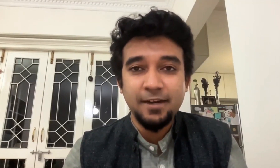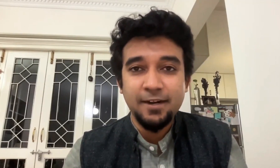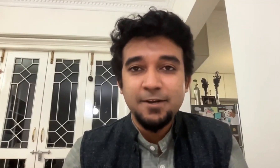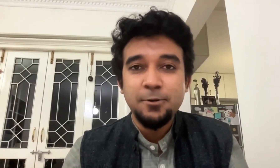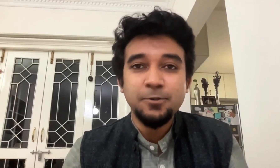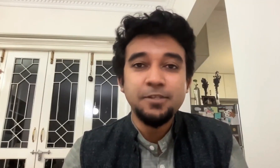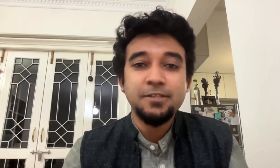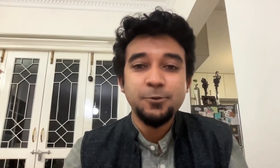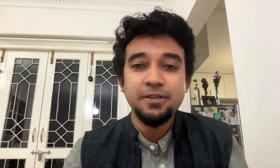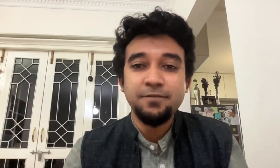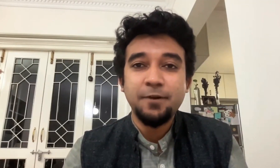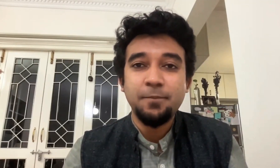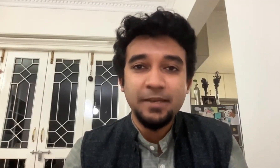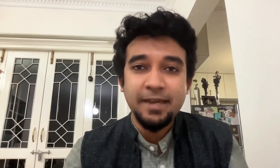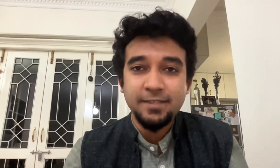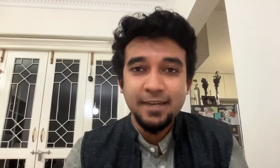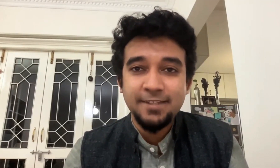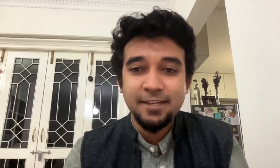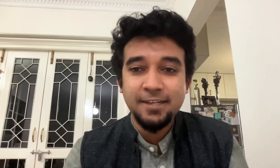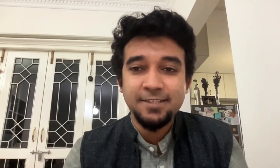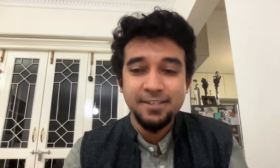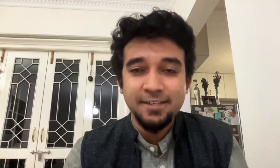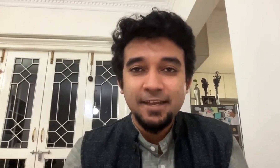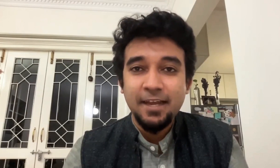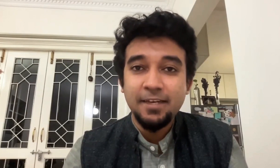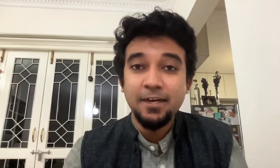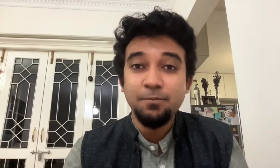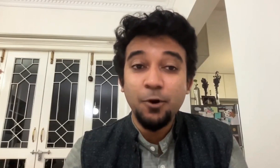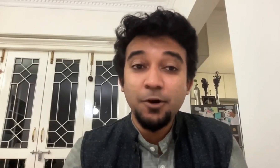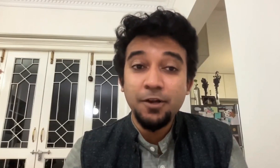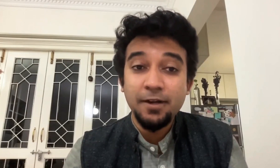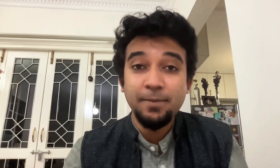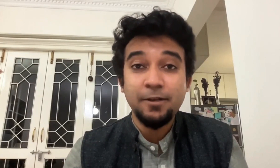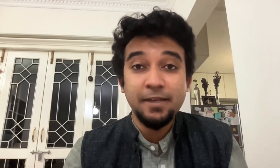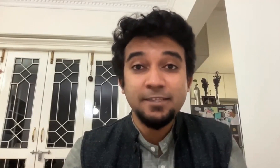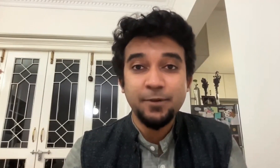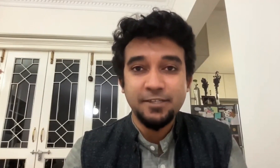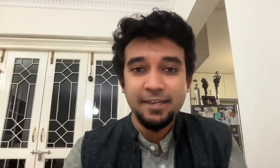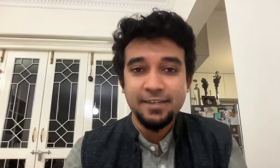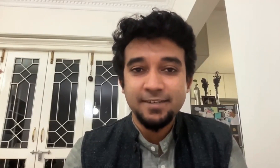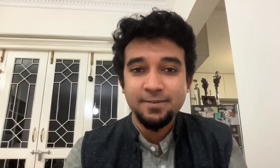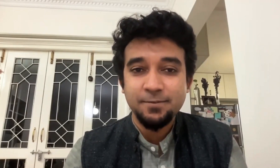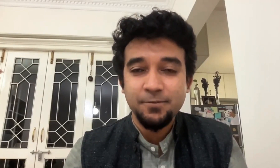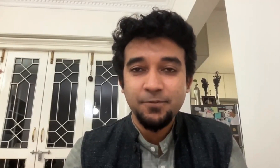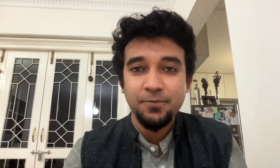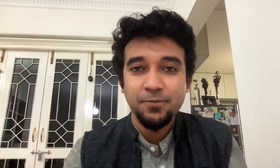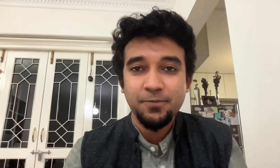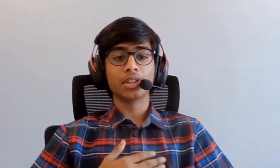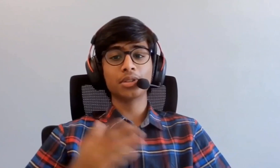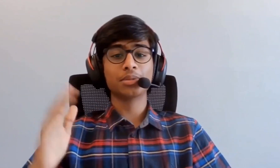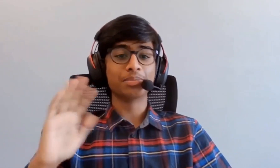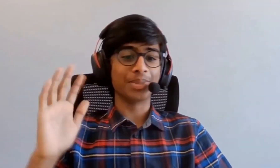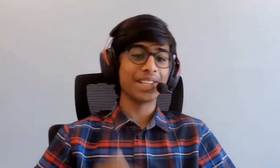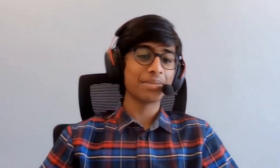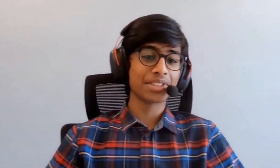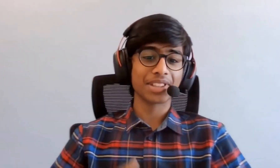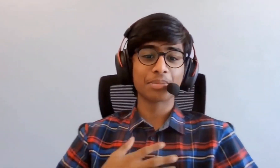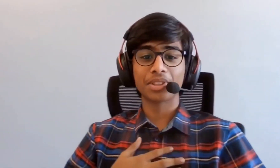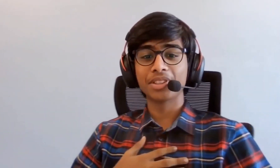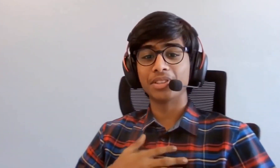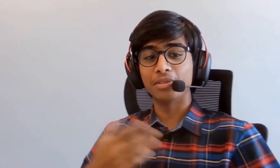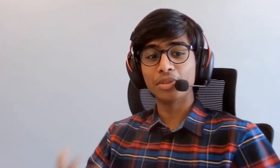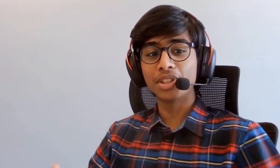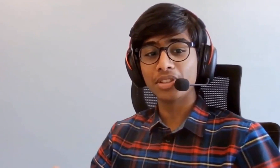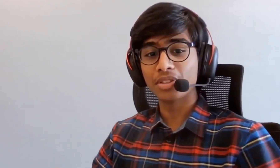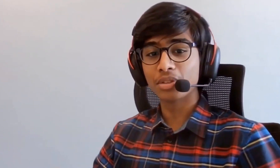from Naga, who's a student from Penang Science Cluster, and learn more about his project. Hello, my name is